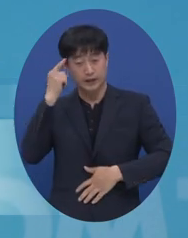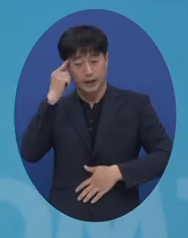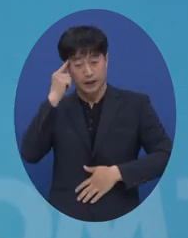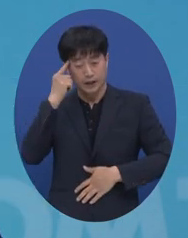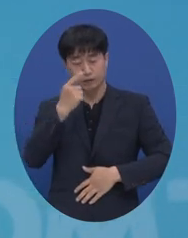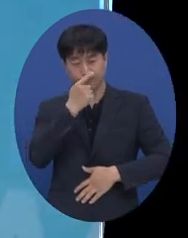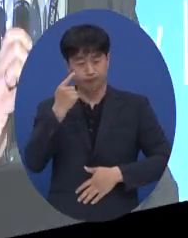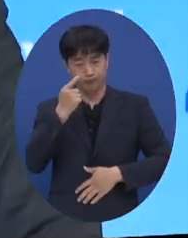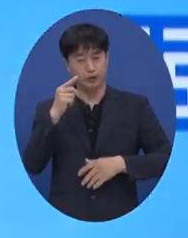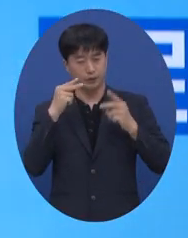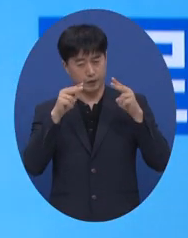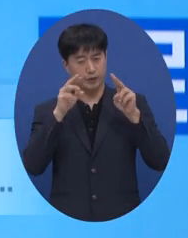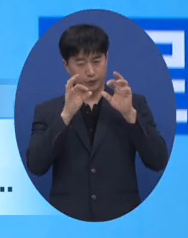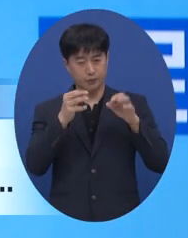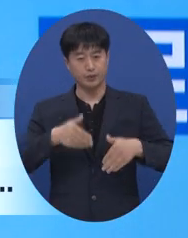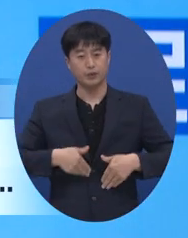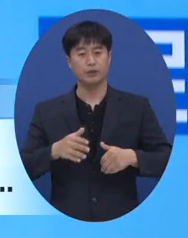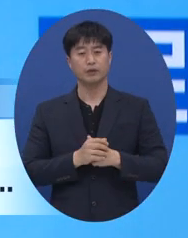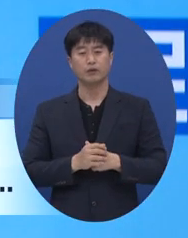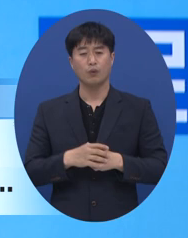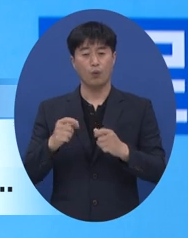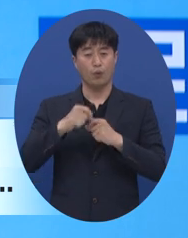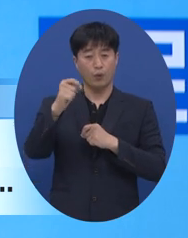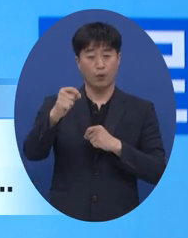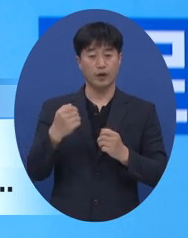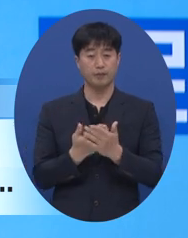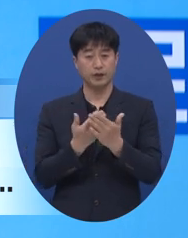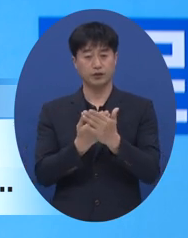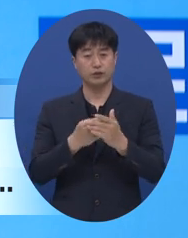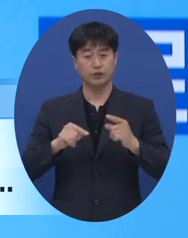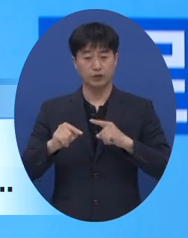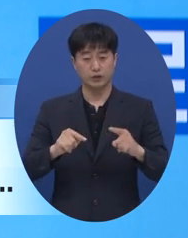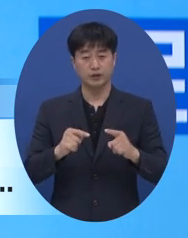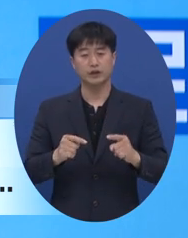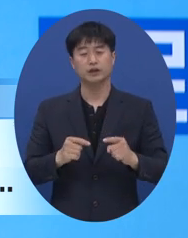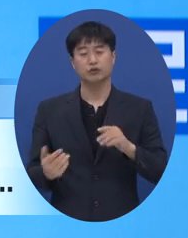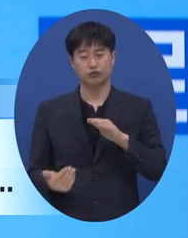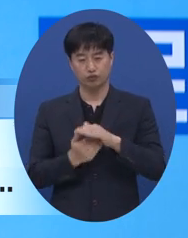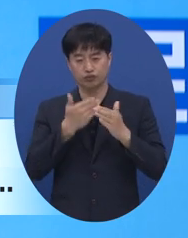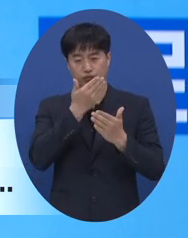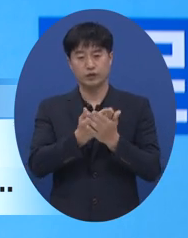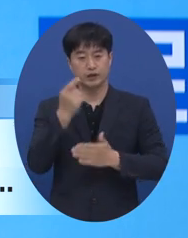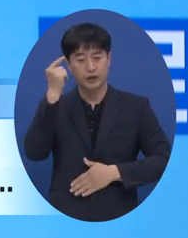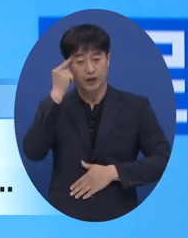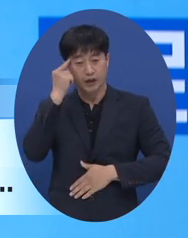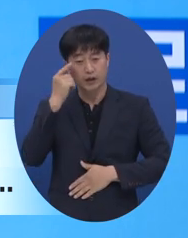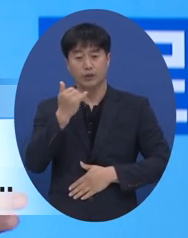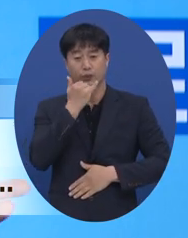both sides. Regarding the long-term landscape development,